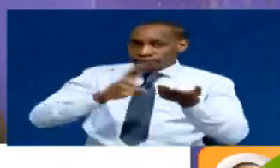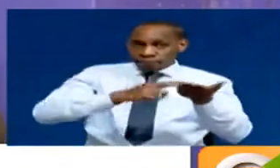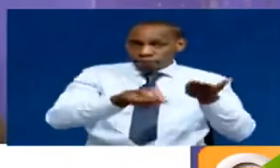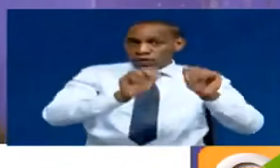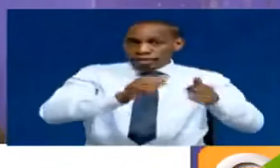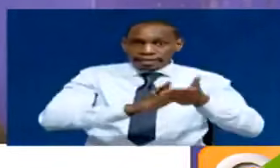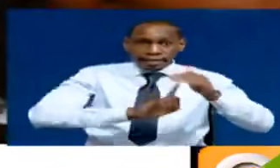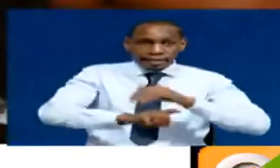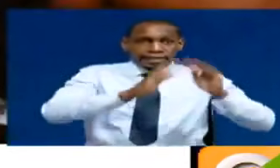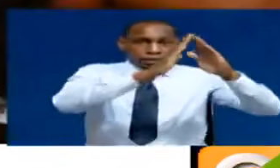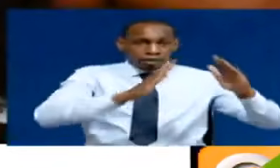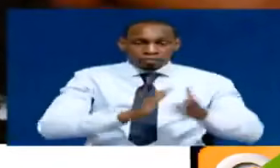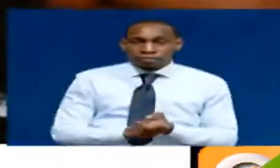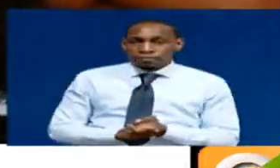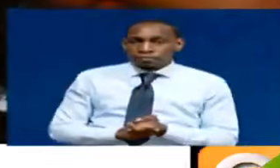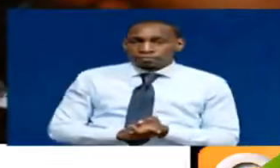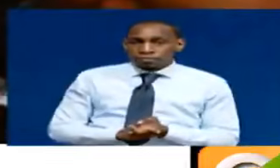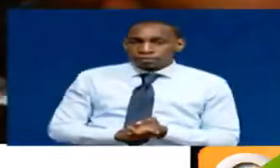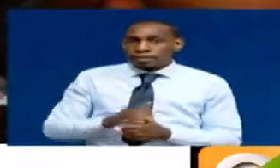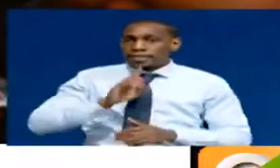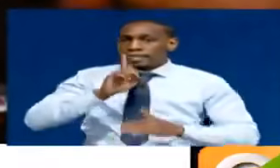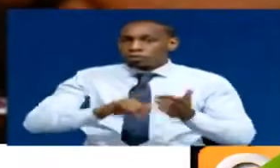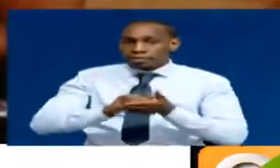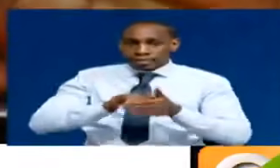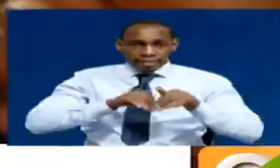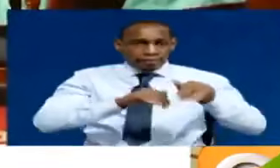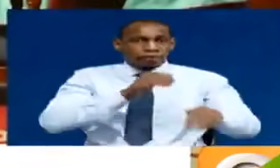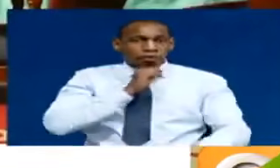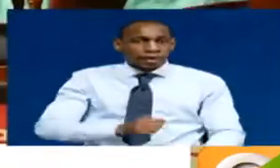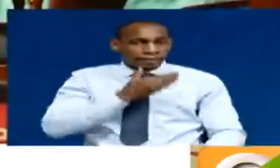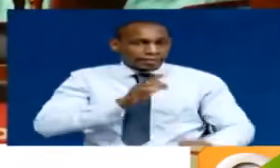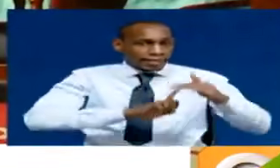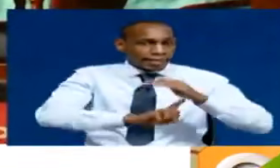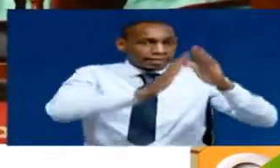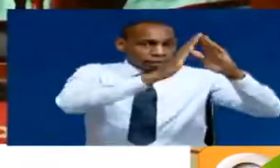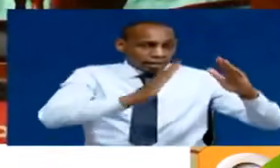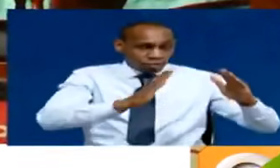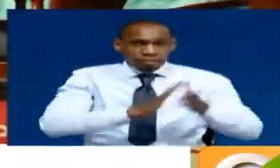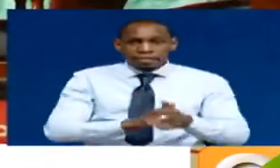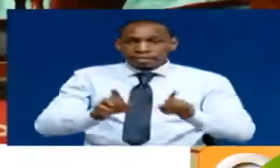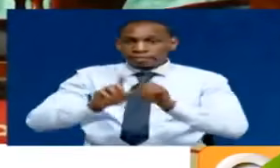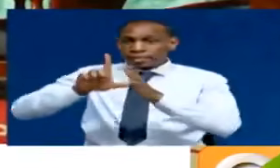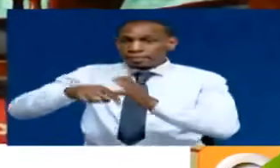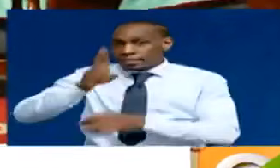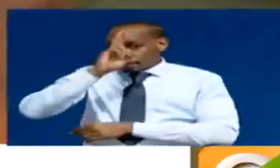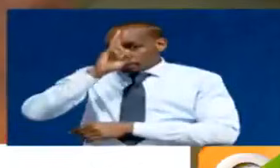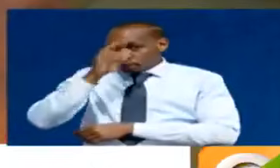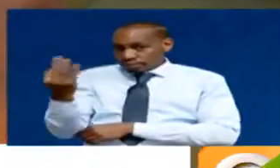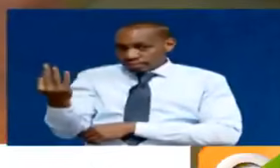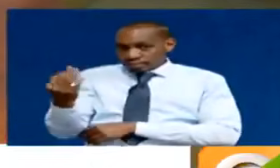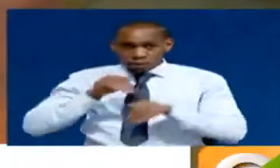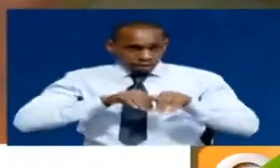ataanguka akaingia kwa nyumba. Mwaura anasema kuwa alimfuata babu yake kuingia ndani ya nyumba na kisha maafisa